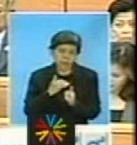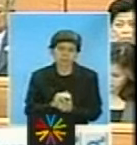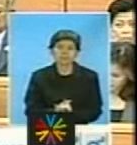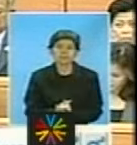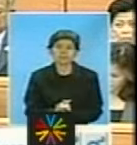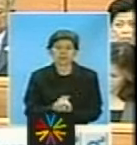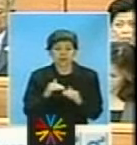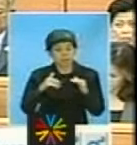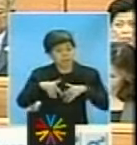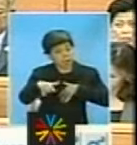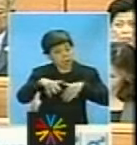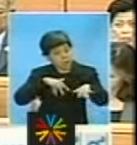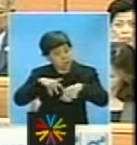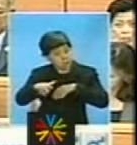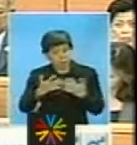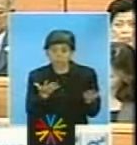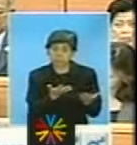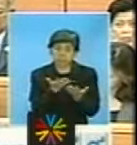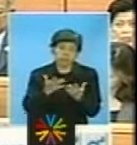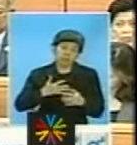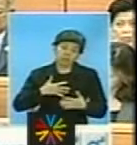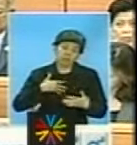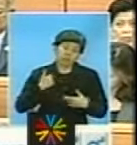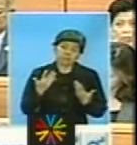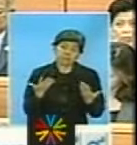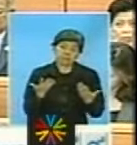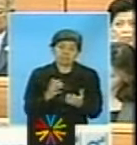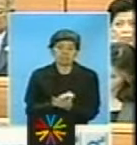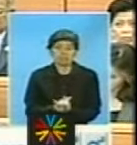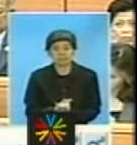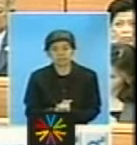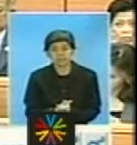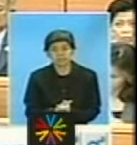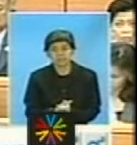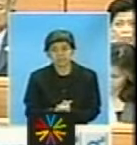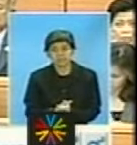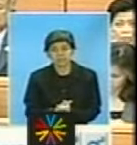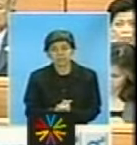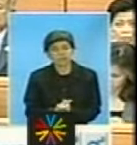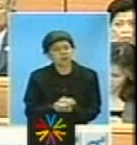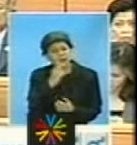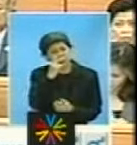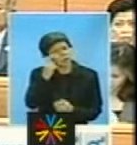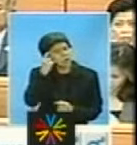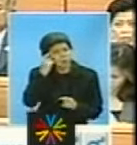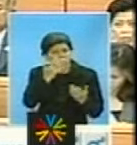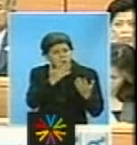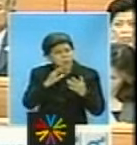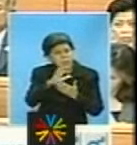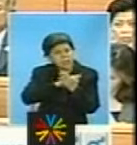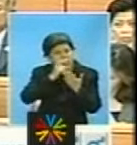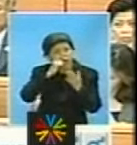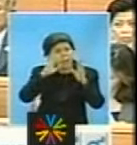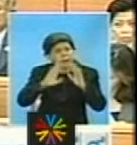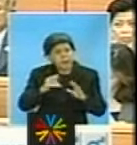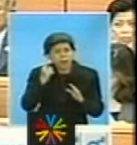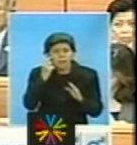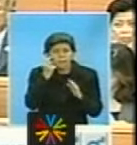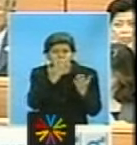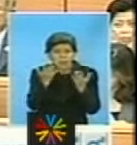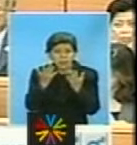ทหารประชาชนวันนี้ไม่มีใครมีความสุขเลยครับไม่รู้อนาคตประเทศไทยเป็น